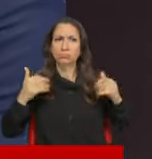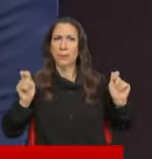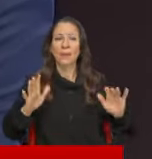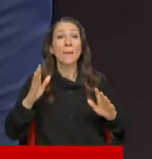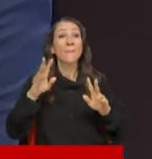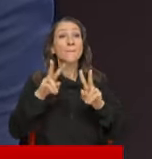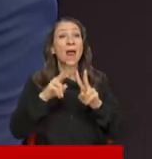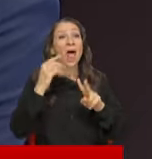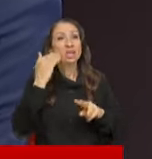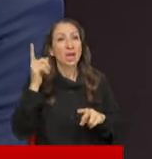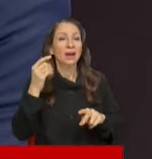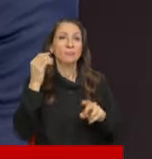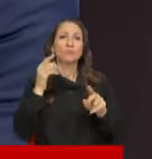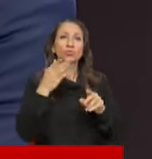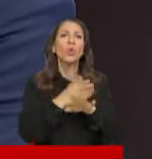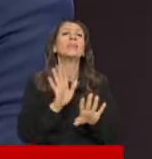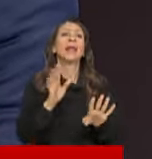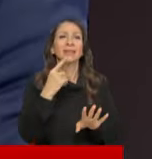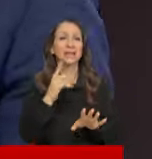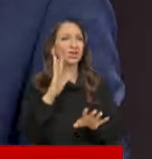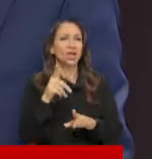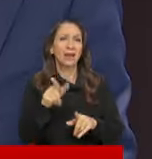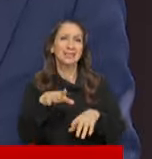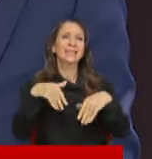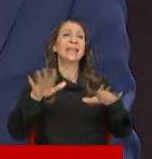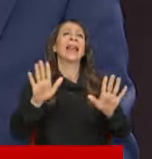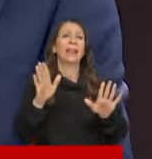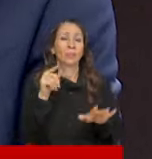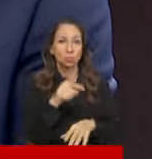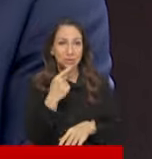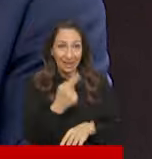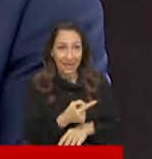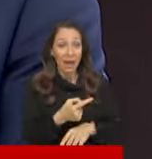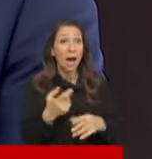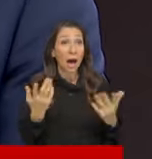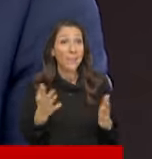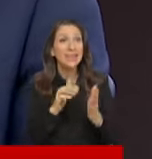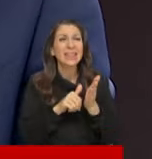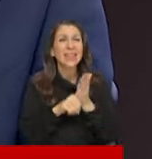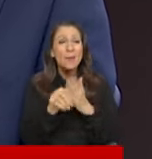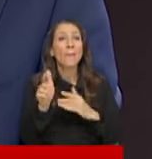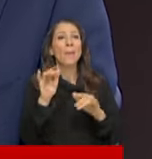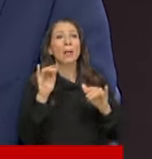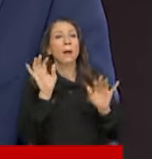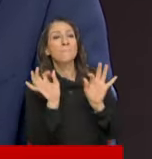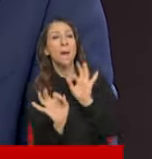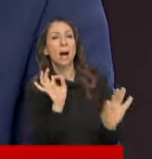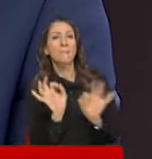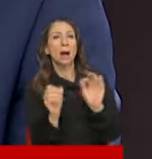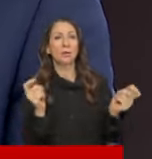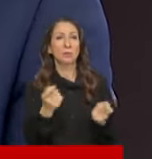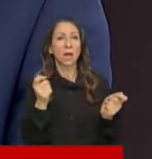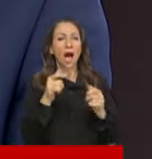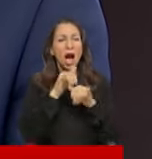Meral Hanım da zaten yalanladı Eee hiçbir geçerliliği olmayan bir belgedir Eee ama tamamen seçimi Manipüle etmeye yönelik